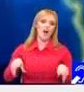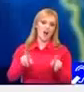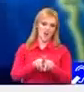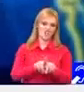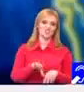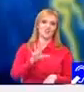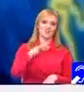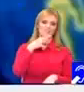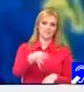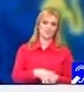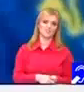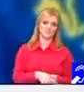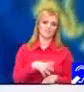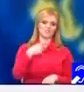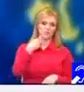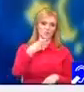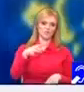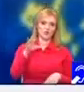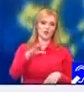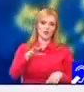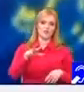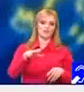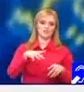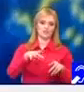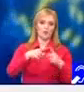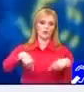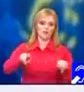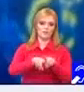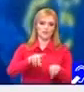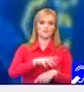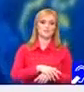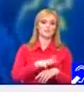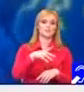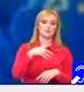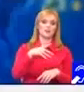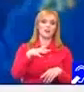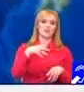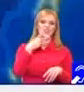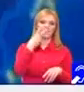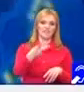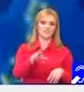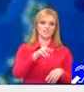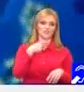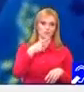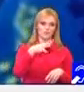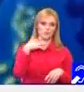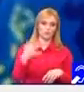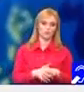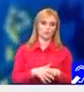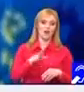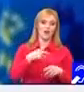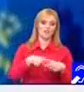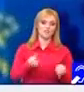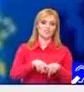către mai multe ONG-uri care au analizat modul în care au fost implementate reformele asumate de miniștri. Raportul a fost realizat de experții